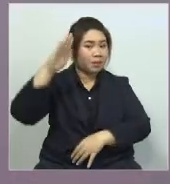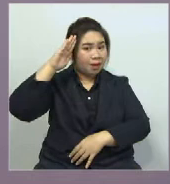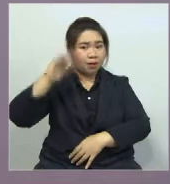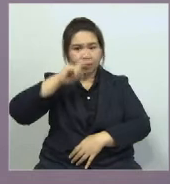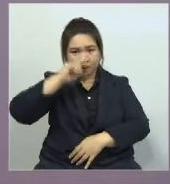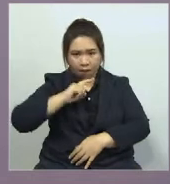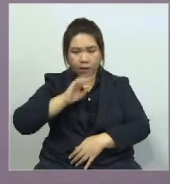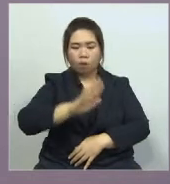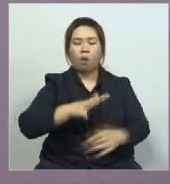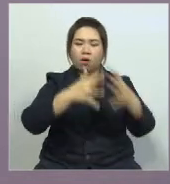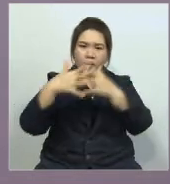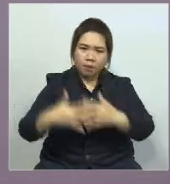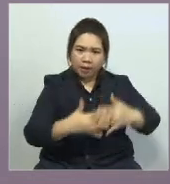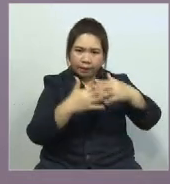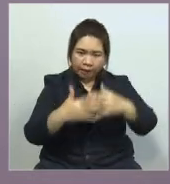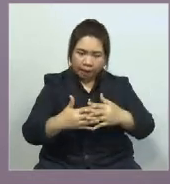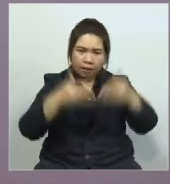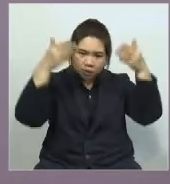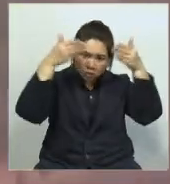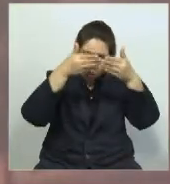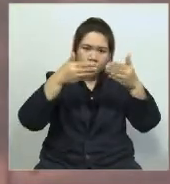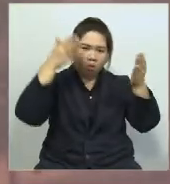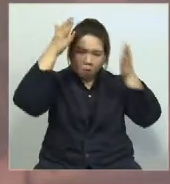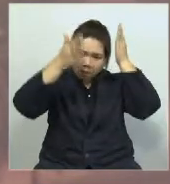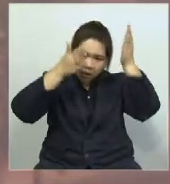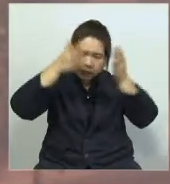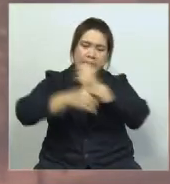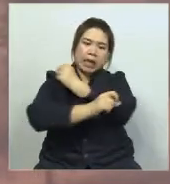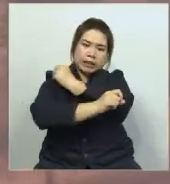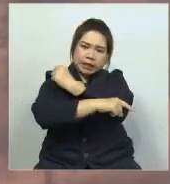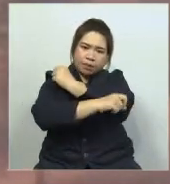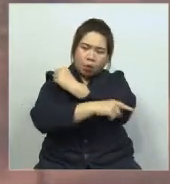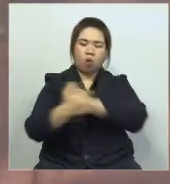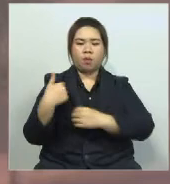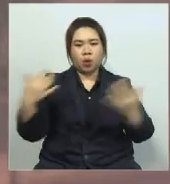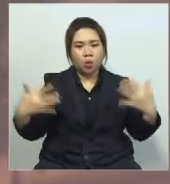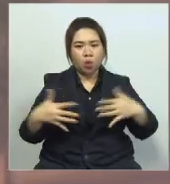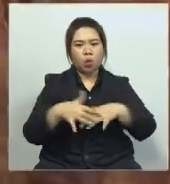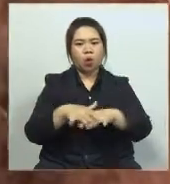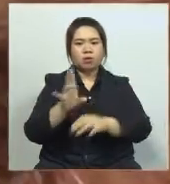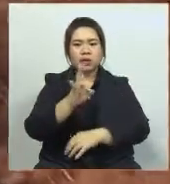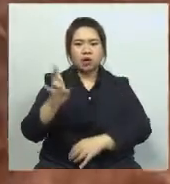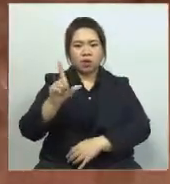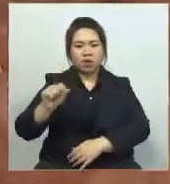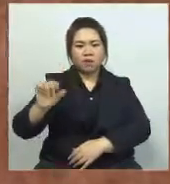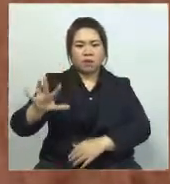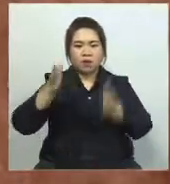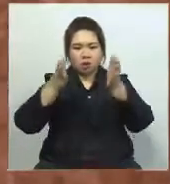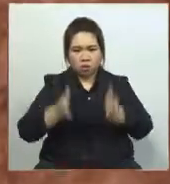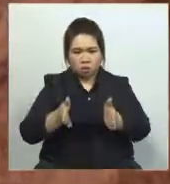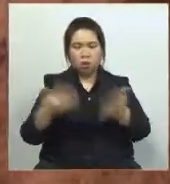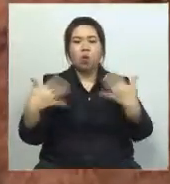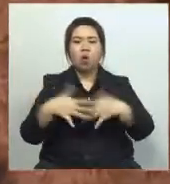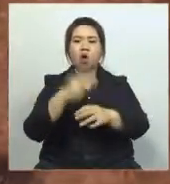พไทยกองทัพสหรัฐอเมริกาอินโดนีเซียมาเลเซียสิงคโปร์มีผู้เข้าร่วมฝึก725คน